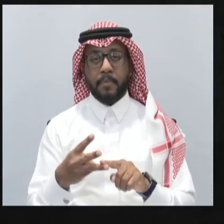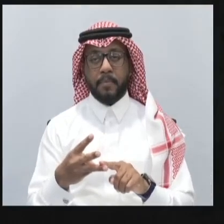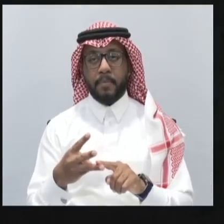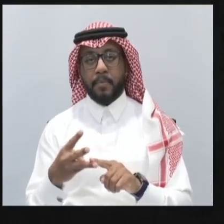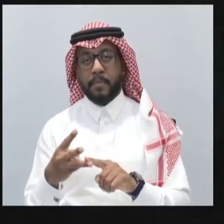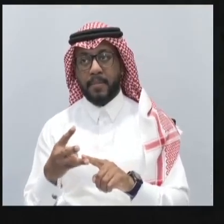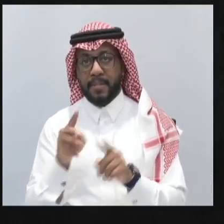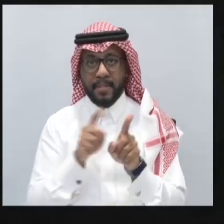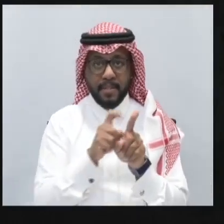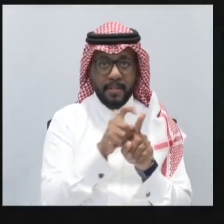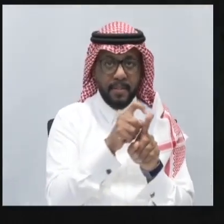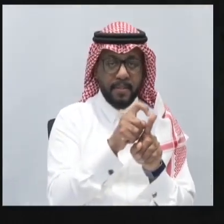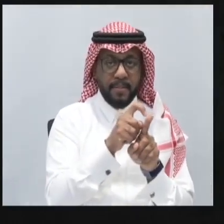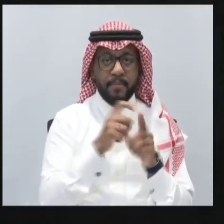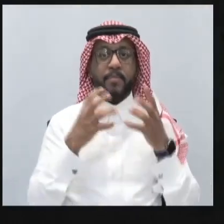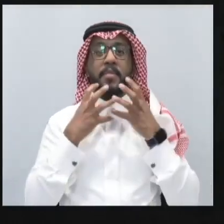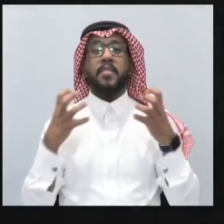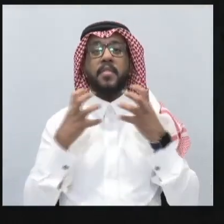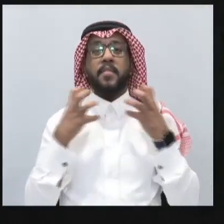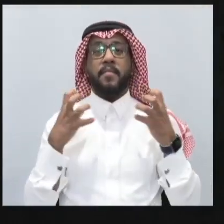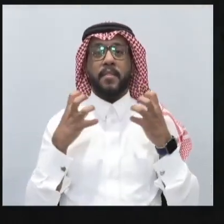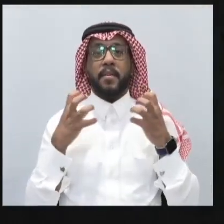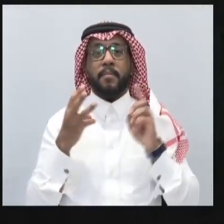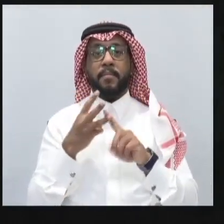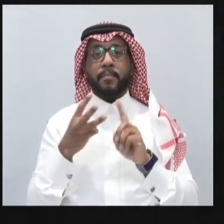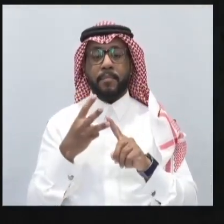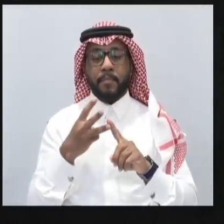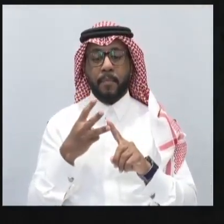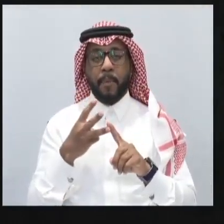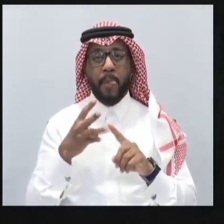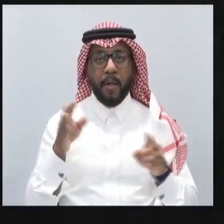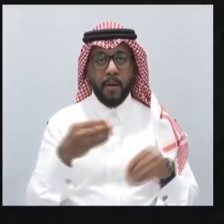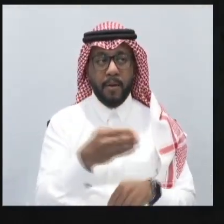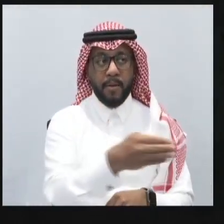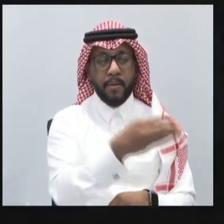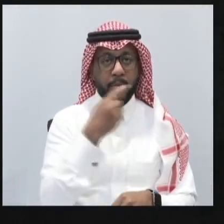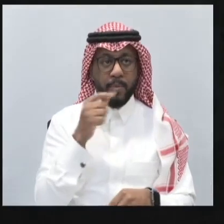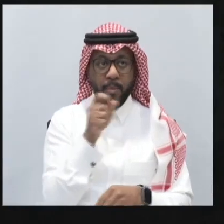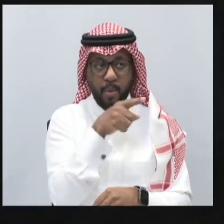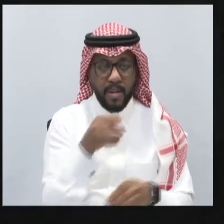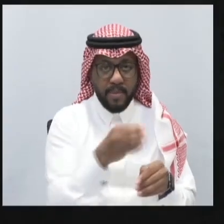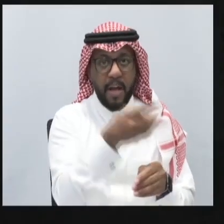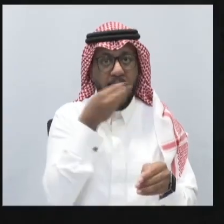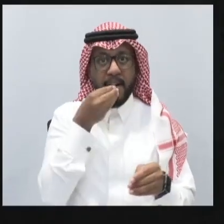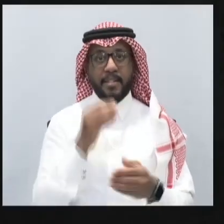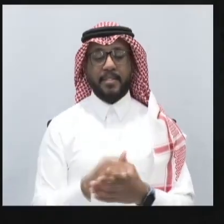جراده والضفدع تغذى على الجراده والثعبان اكل ايش